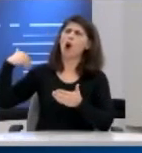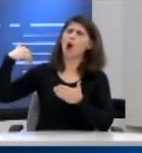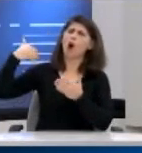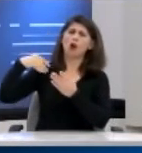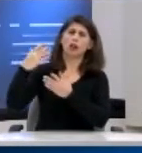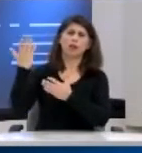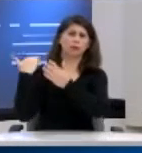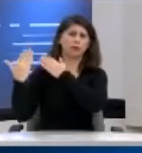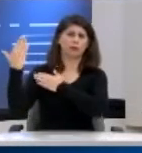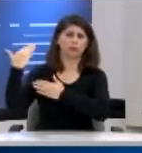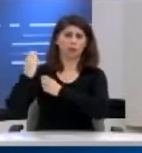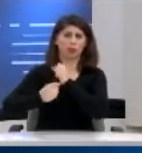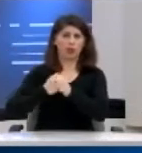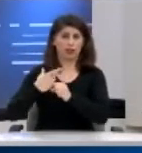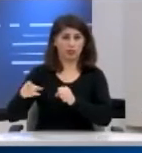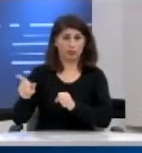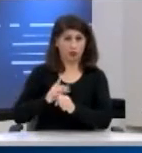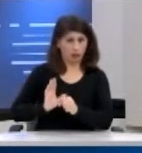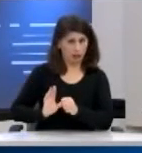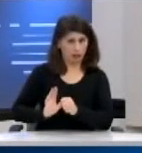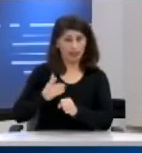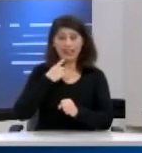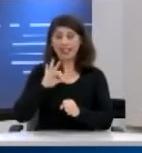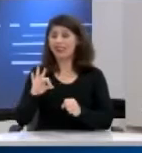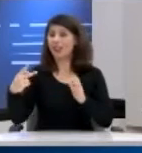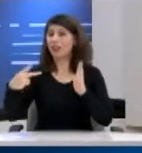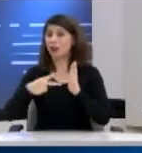διαφορετική. Διότι το 2015 είχαμε